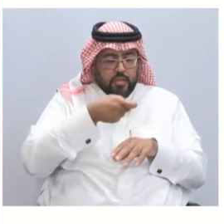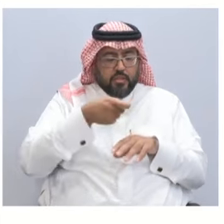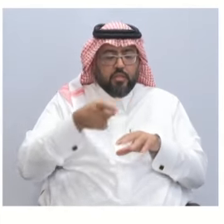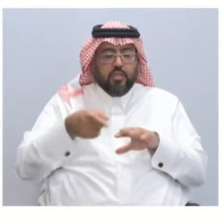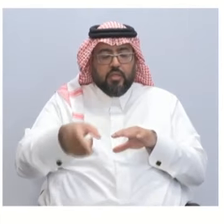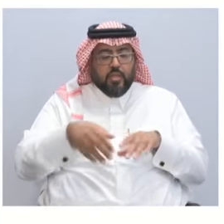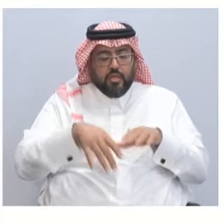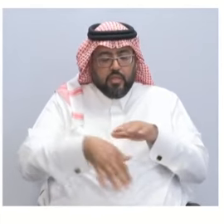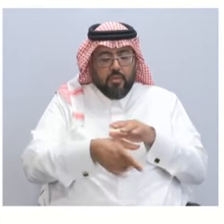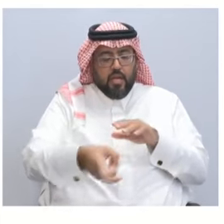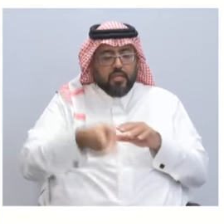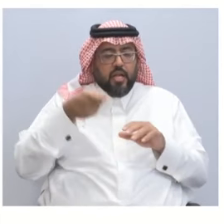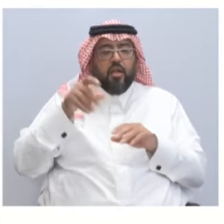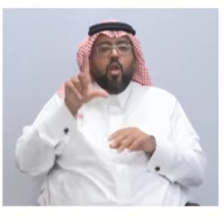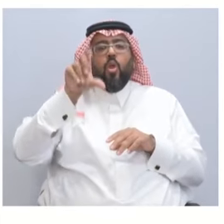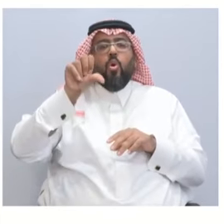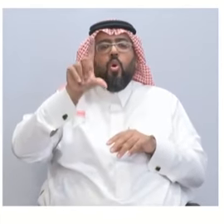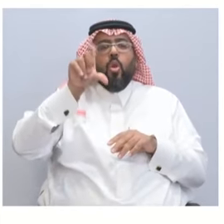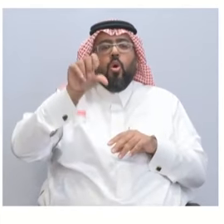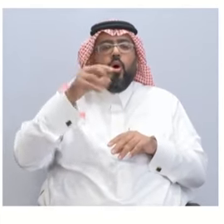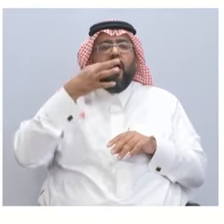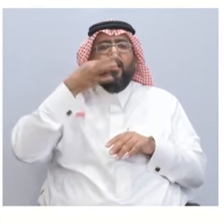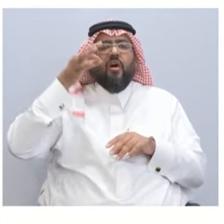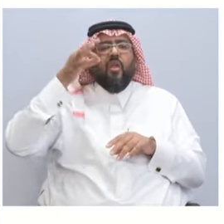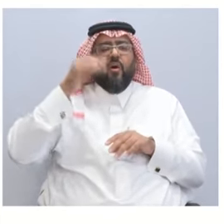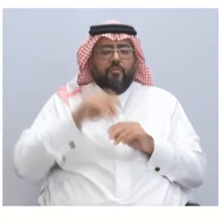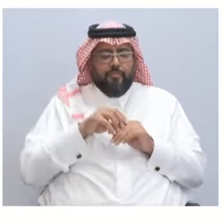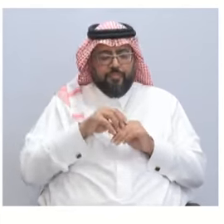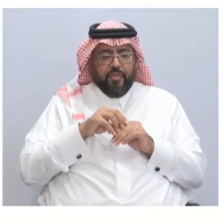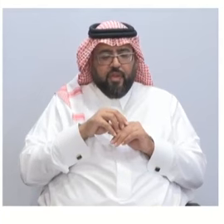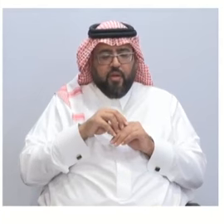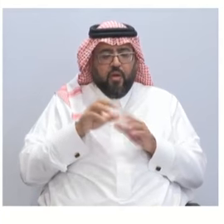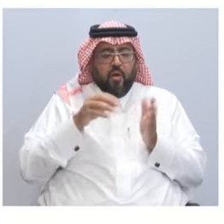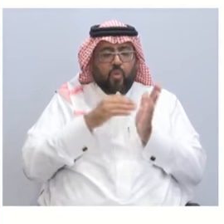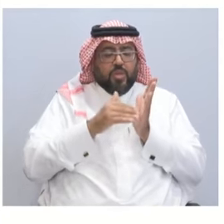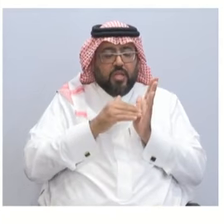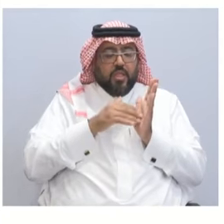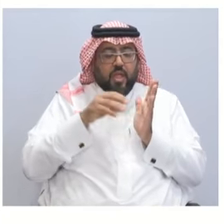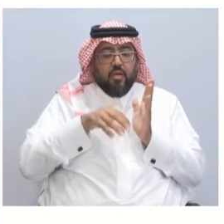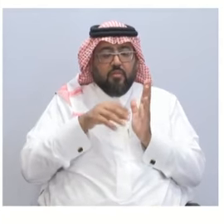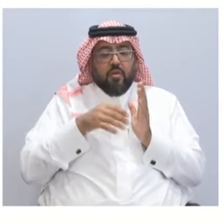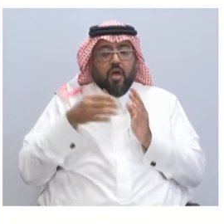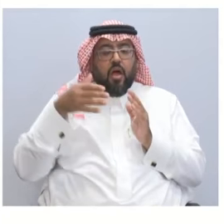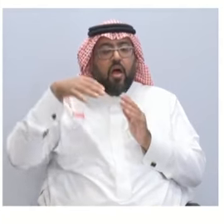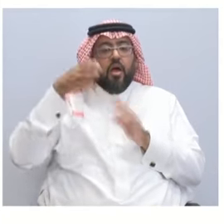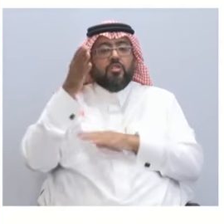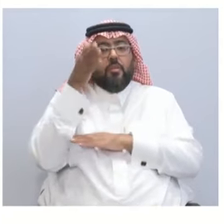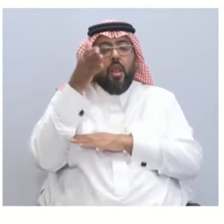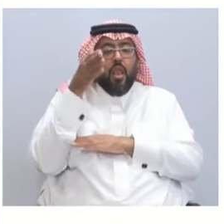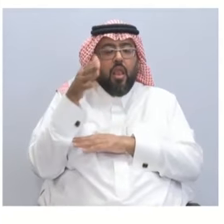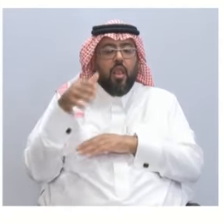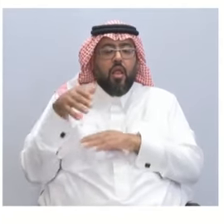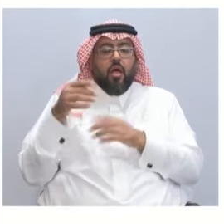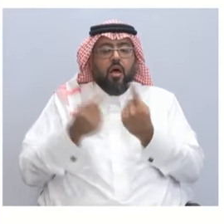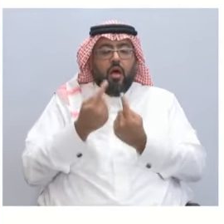اما المناطق الداخليه اعتمدوا على رعي الابل والاغنام وزراعه بعض الواحات